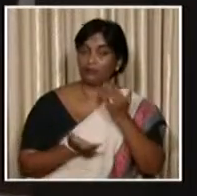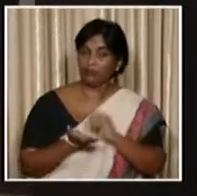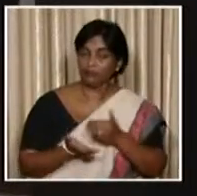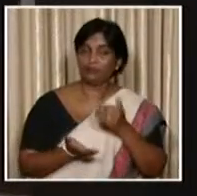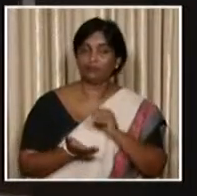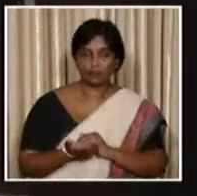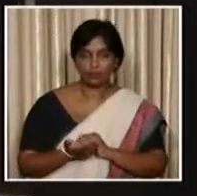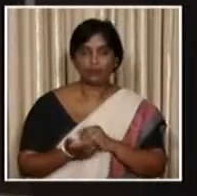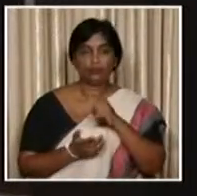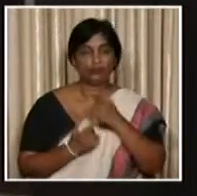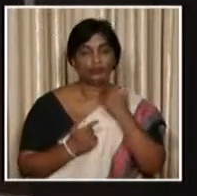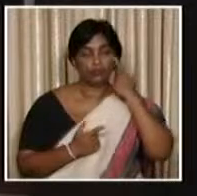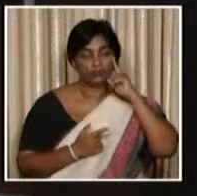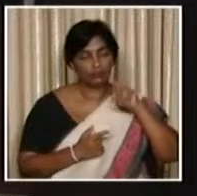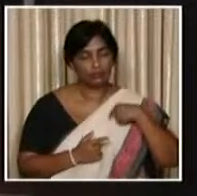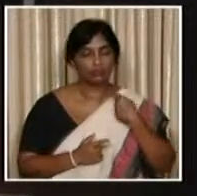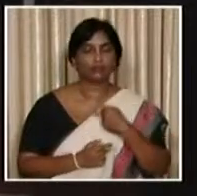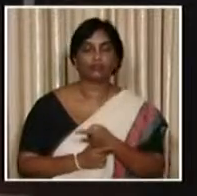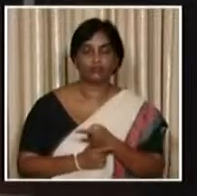පුනාම ඔබතුමාගේ අභිමතය,